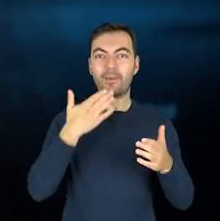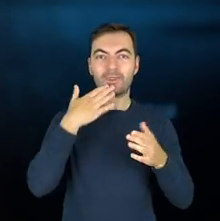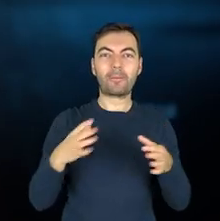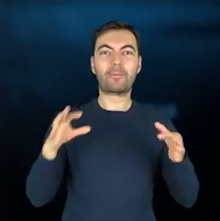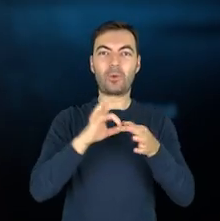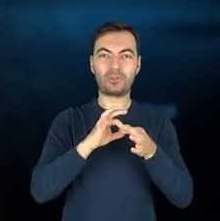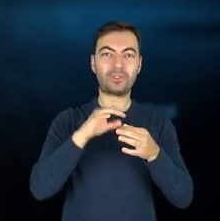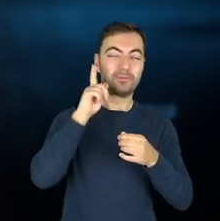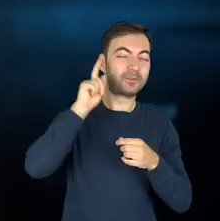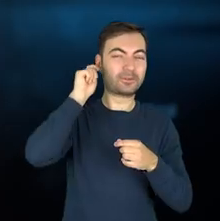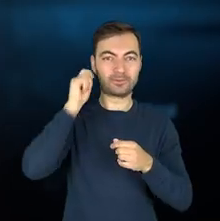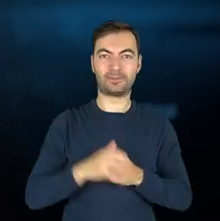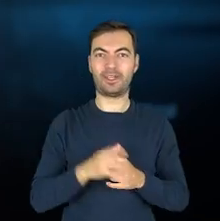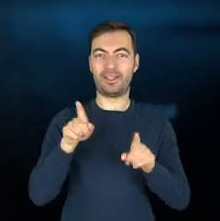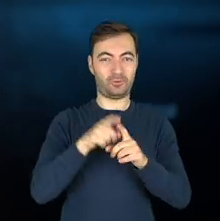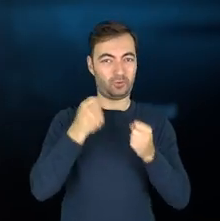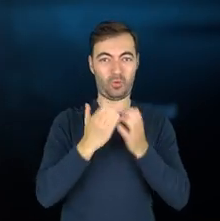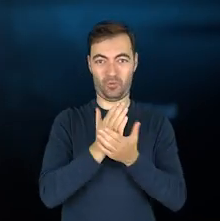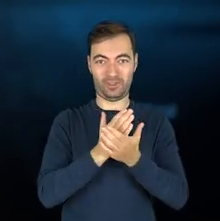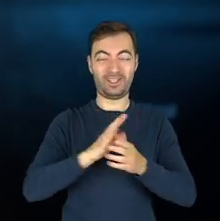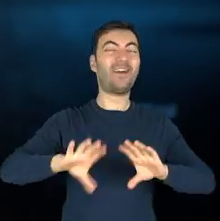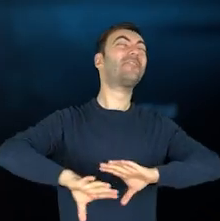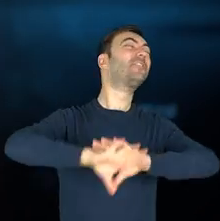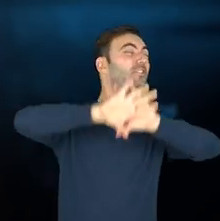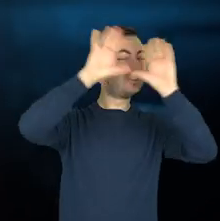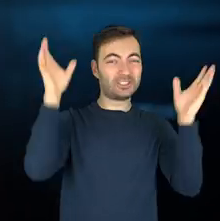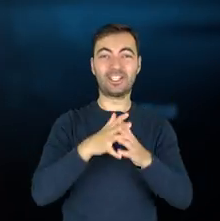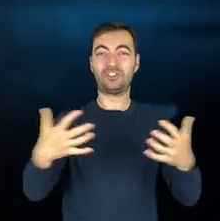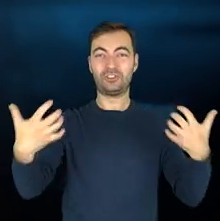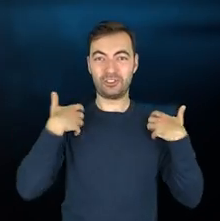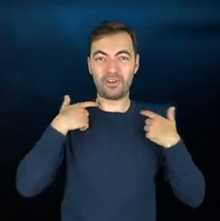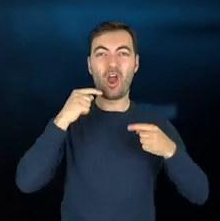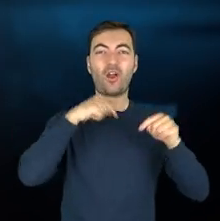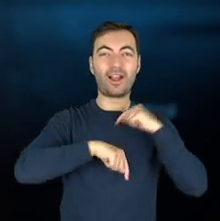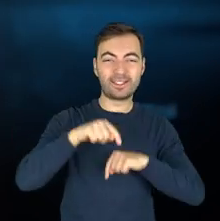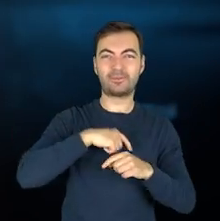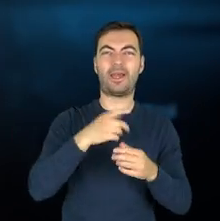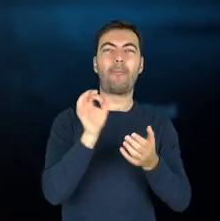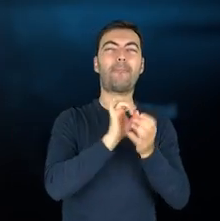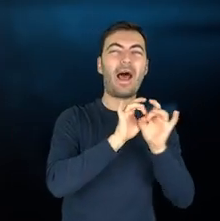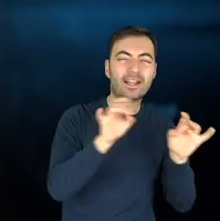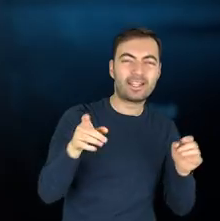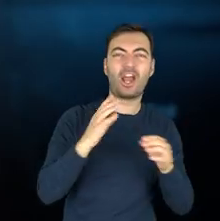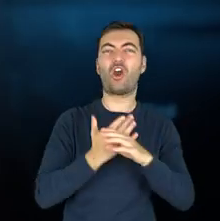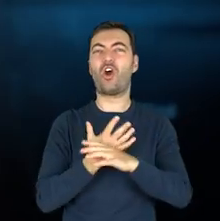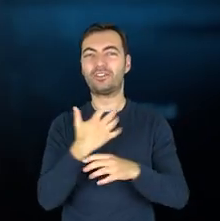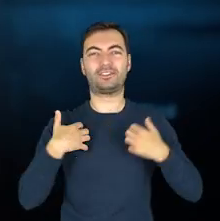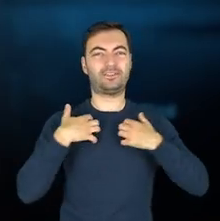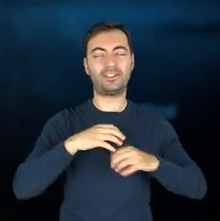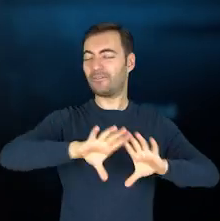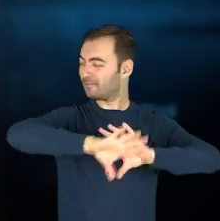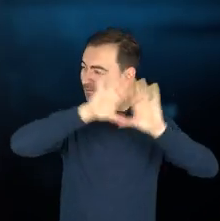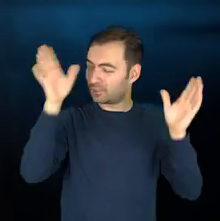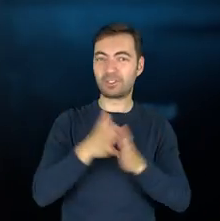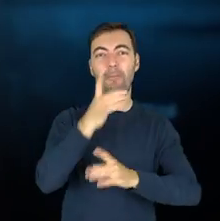po zapłodnieniu. Jeszcze trudniej chyba uwierzyć w to, że wszystkie organizmy żywe na Ziemi, od bakterii, przez rośliny, po